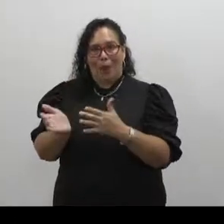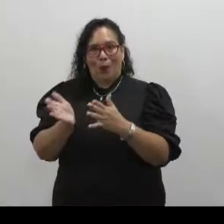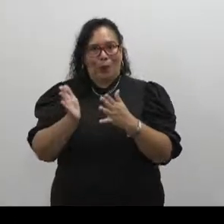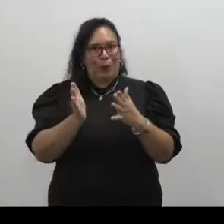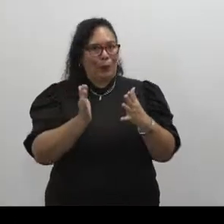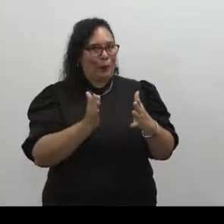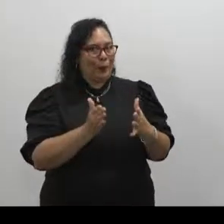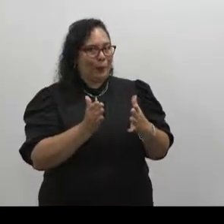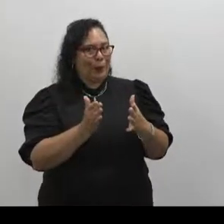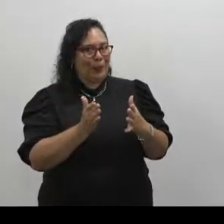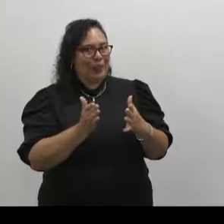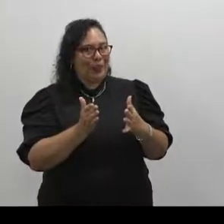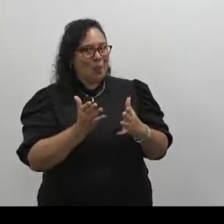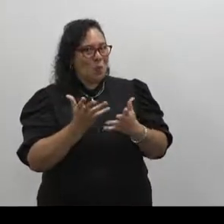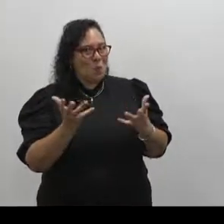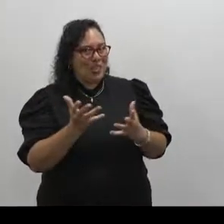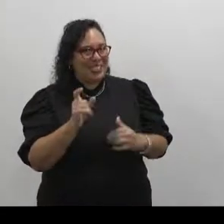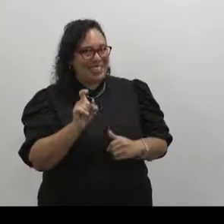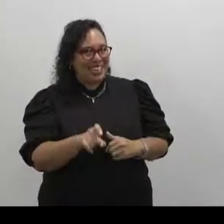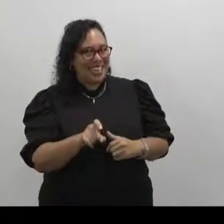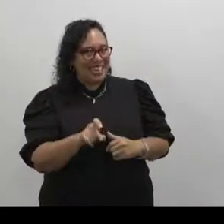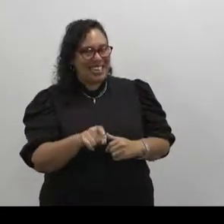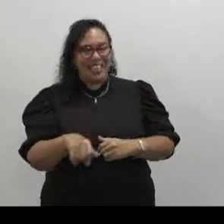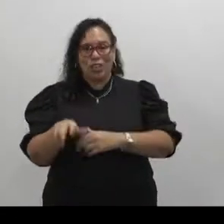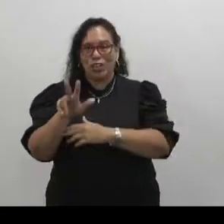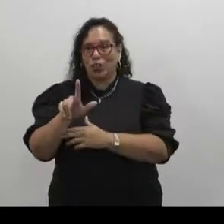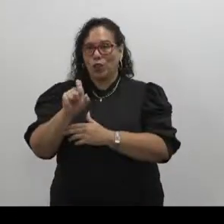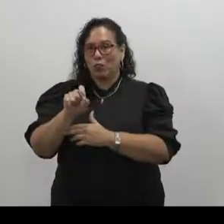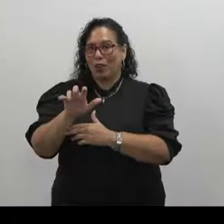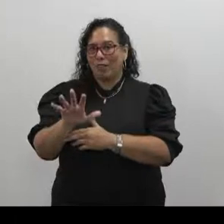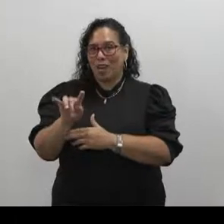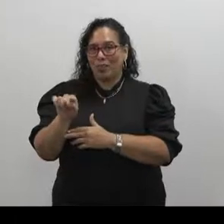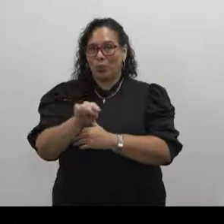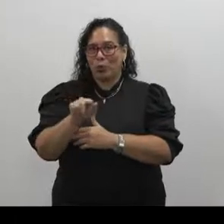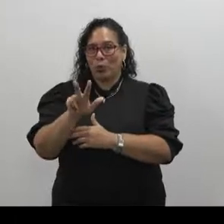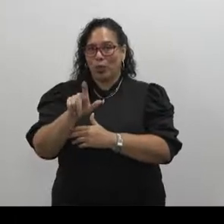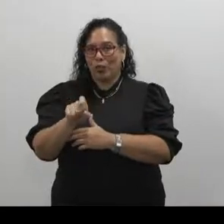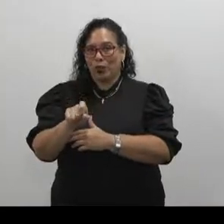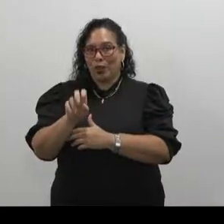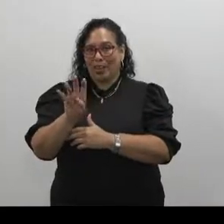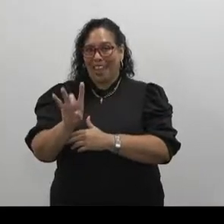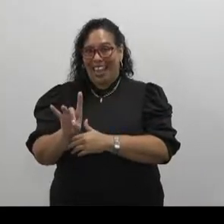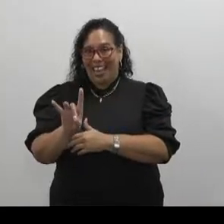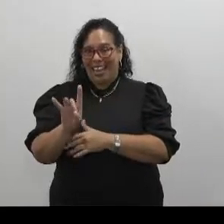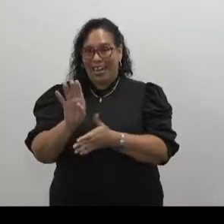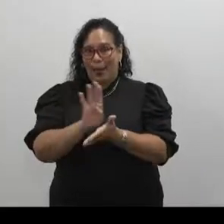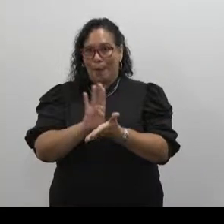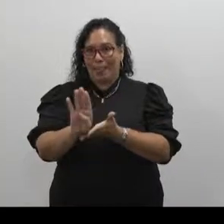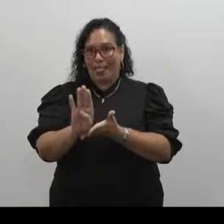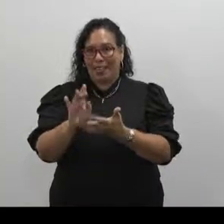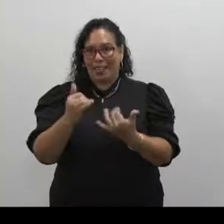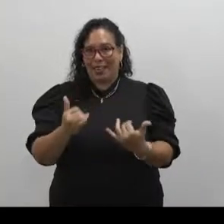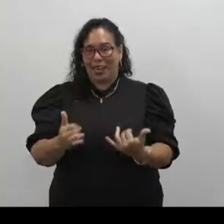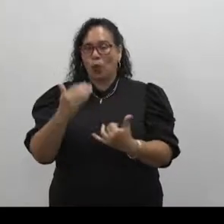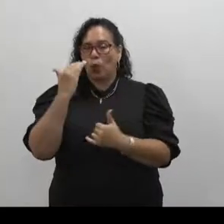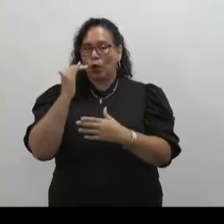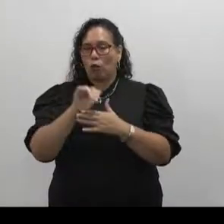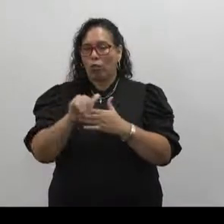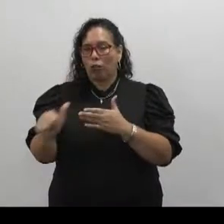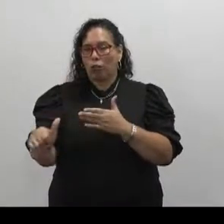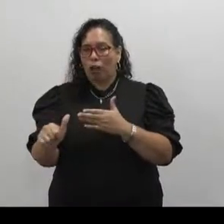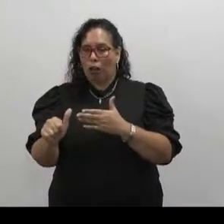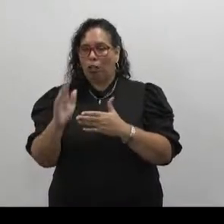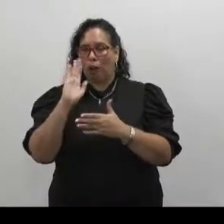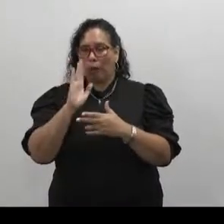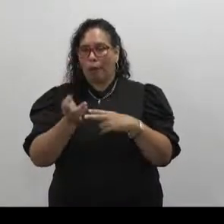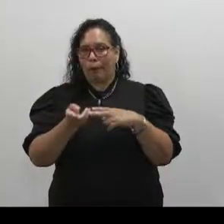hai ở ngoài thì vẫn cứ xa ngoài thì hay vẫn đang miên cái càng gì tràn tiệt để vẫn thừa thừa mà hai